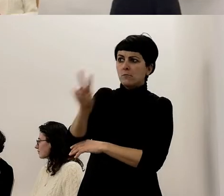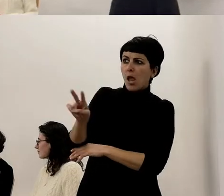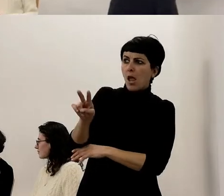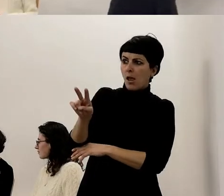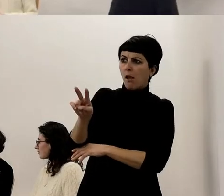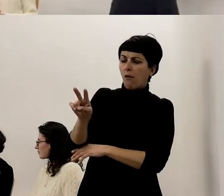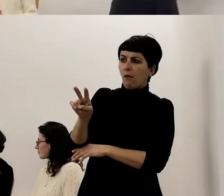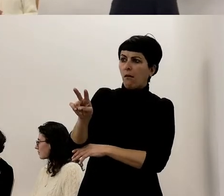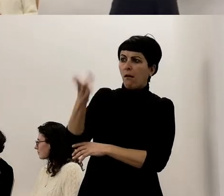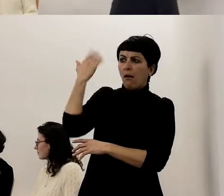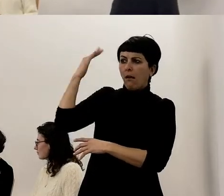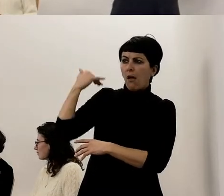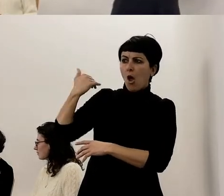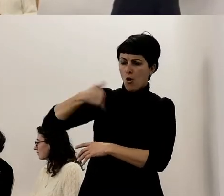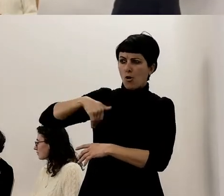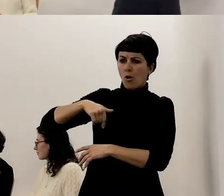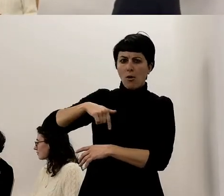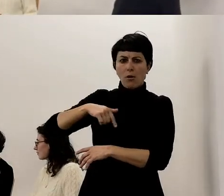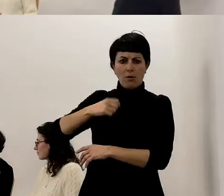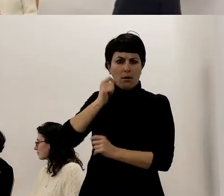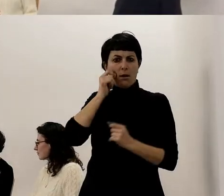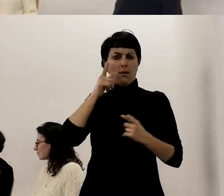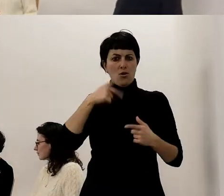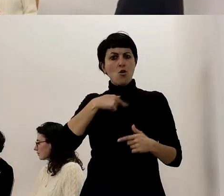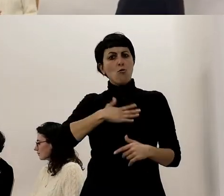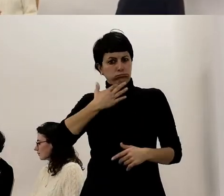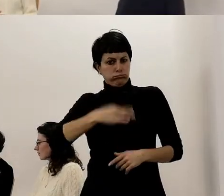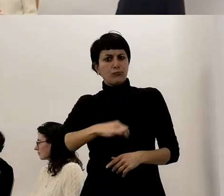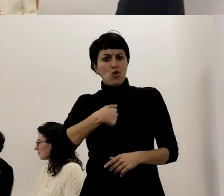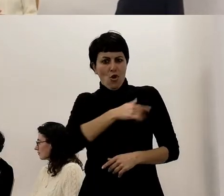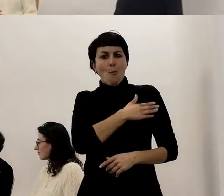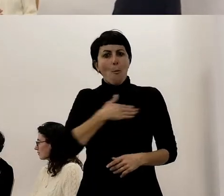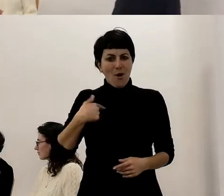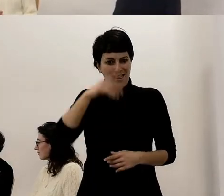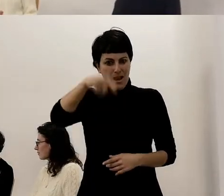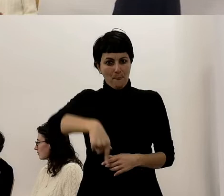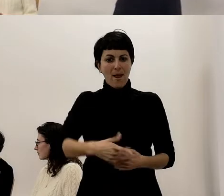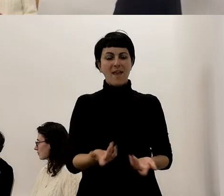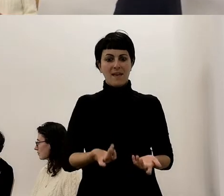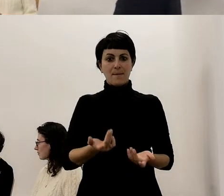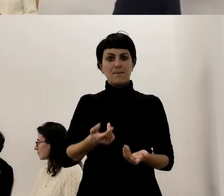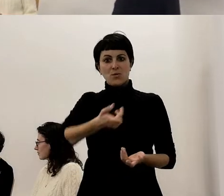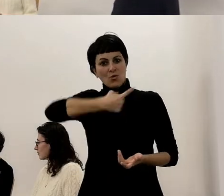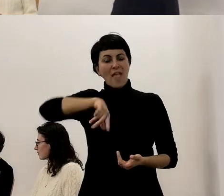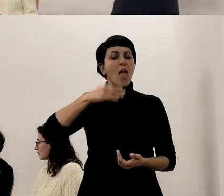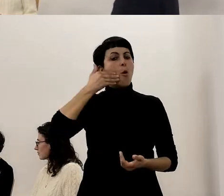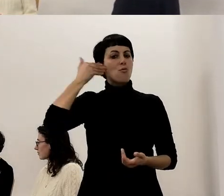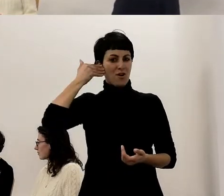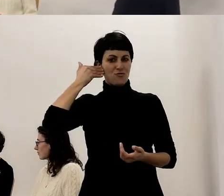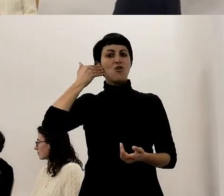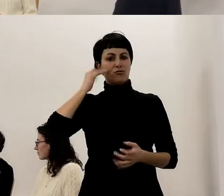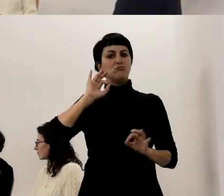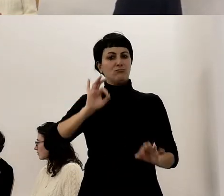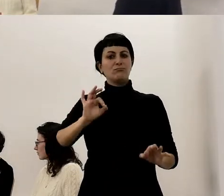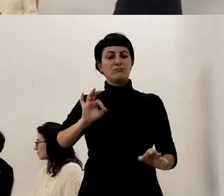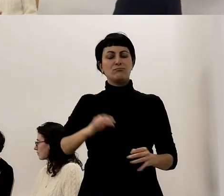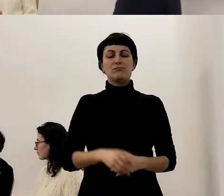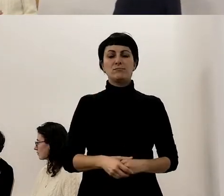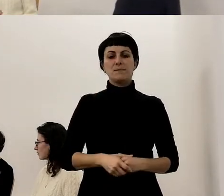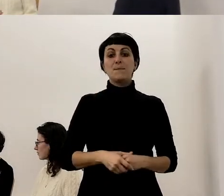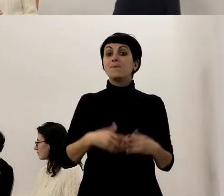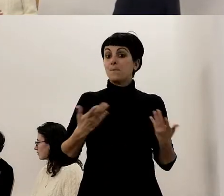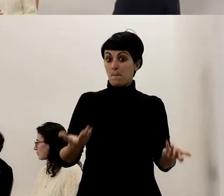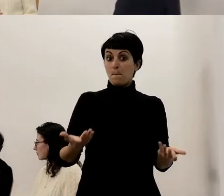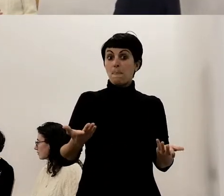no? I això és prou innovador i estem super orgullosos nosaltres d'aquest fet.